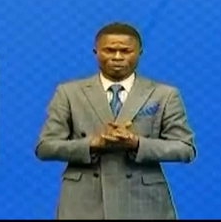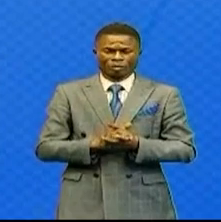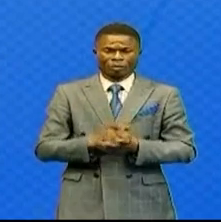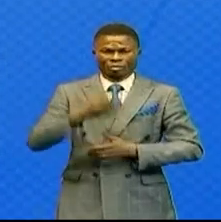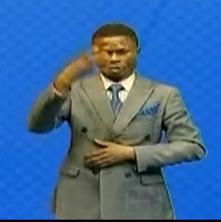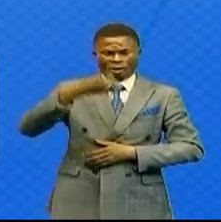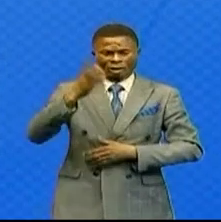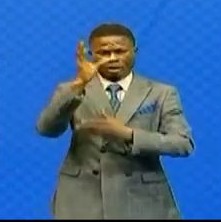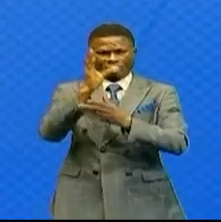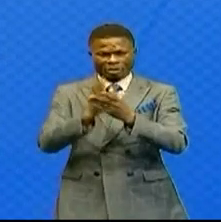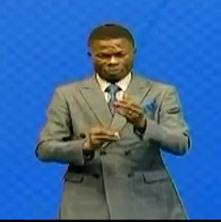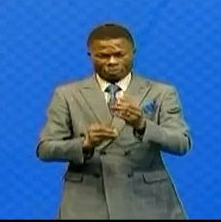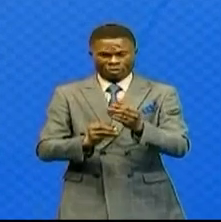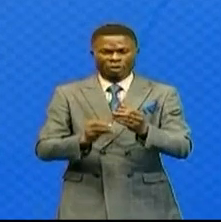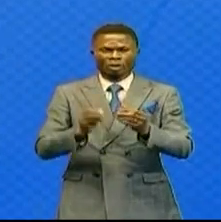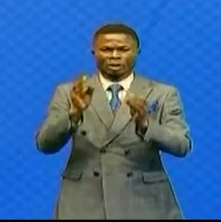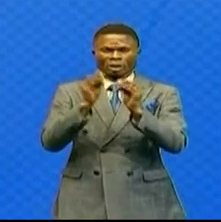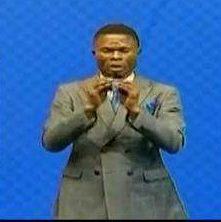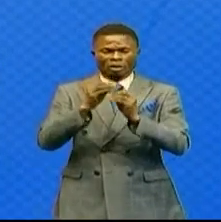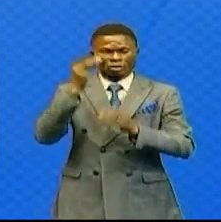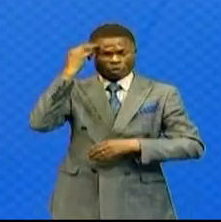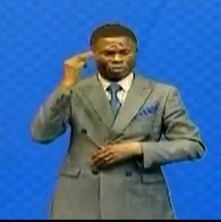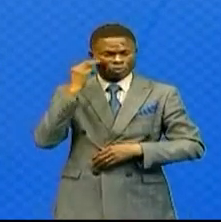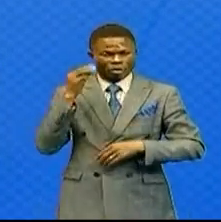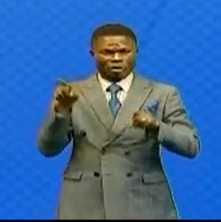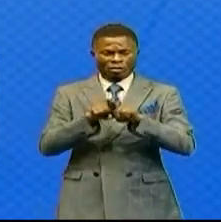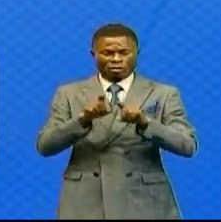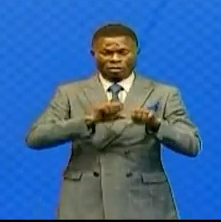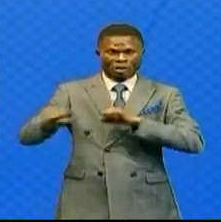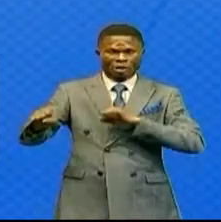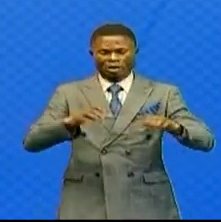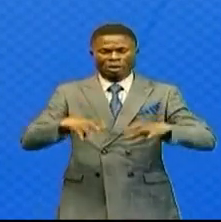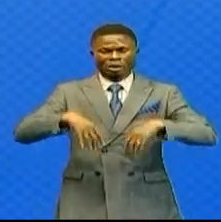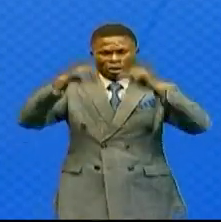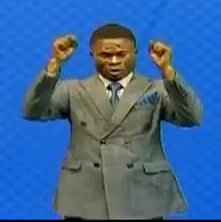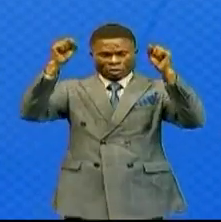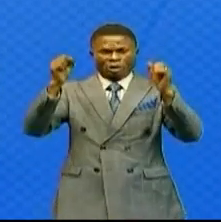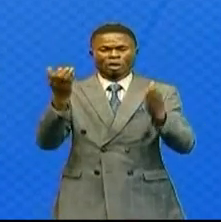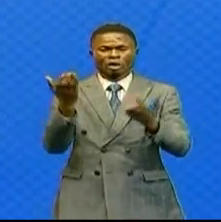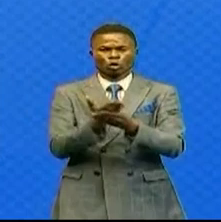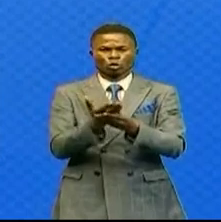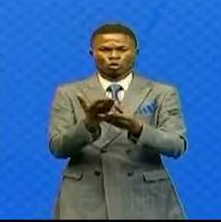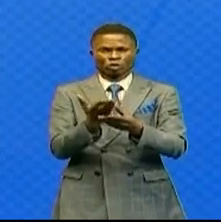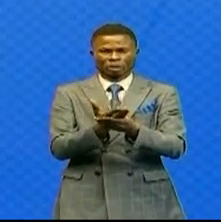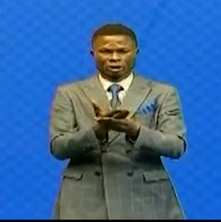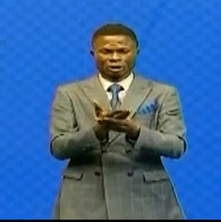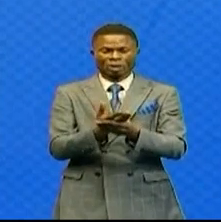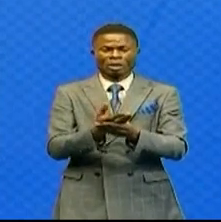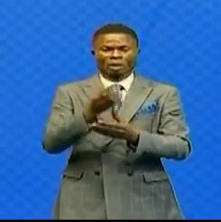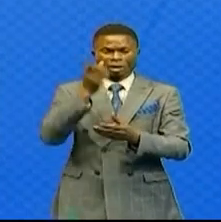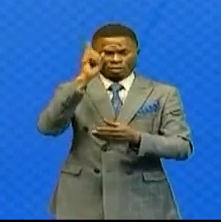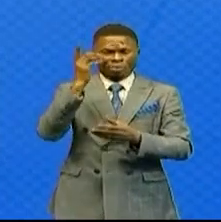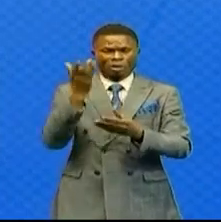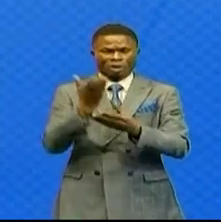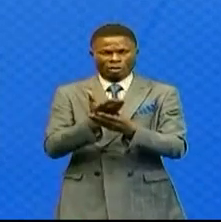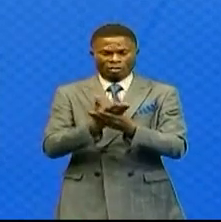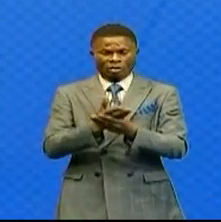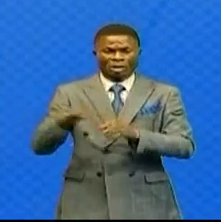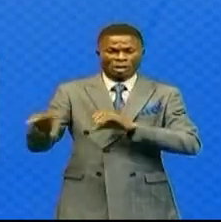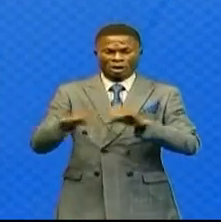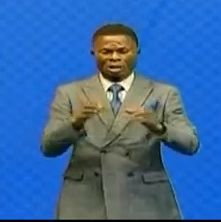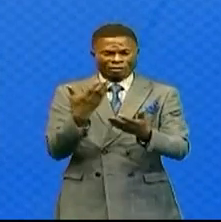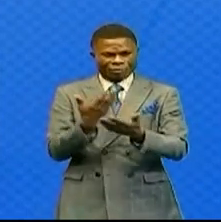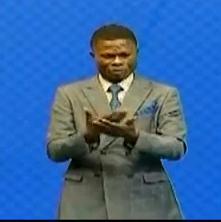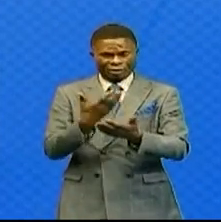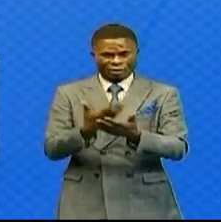Quatrième chapitre du Conseil de ministres, relatif à l'examen et l'adoption des dossiers. 1. Des actions urgentes